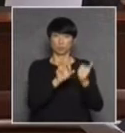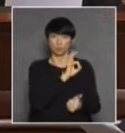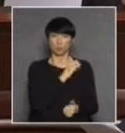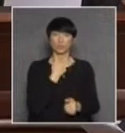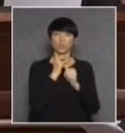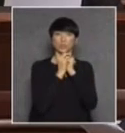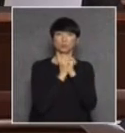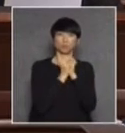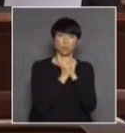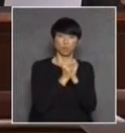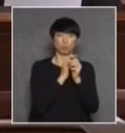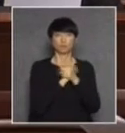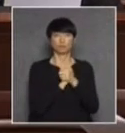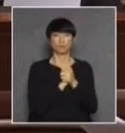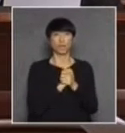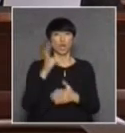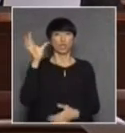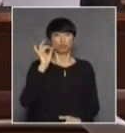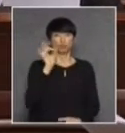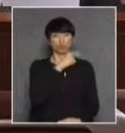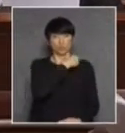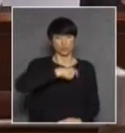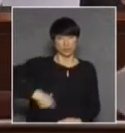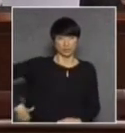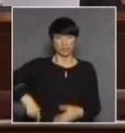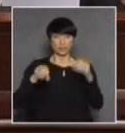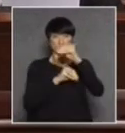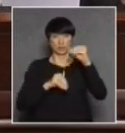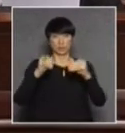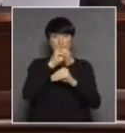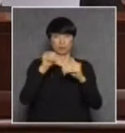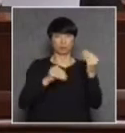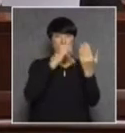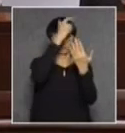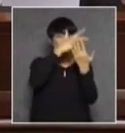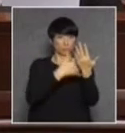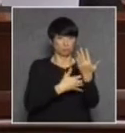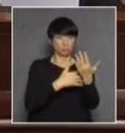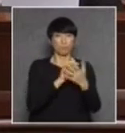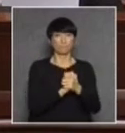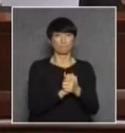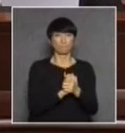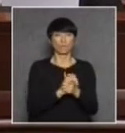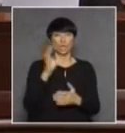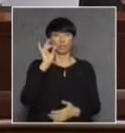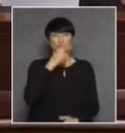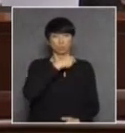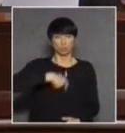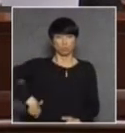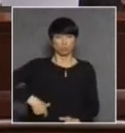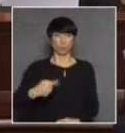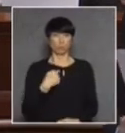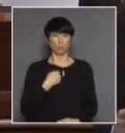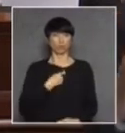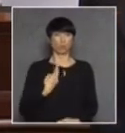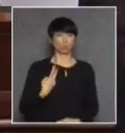過張宇人議員作為主席呢係去調項目嘅。咁張宇人主席同埋本席呢都